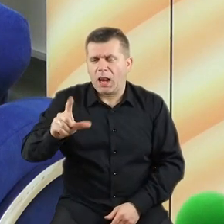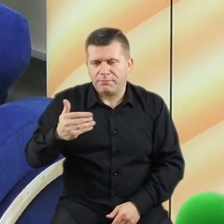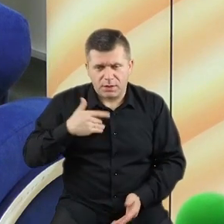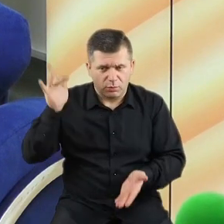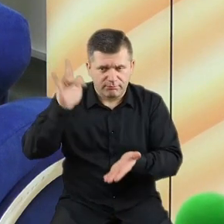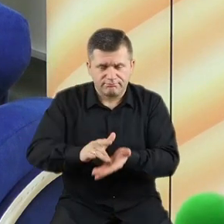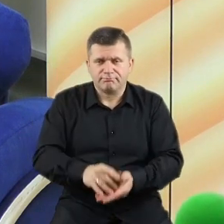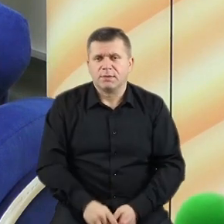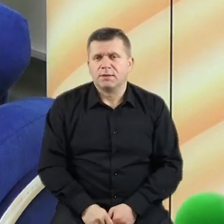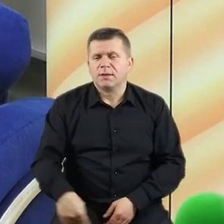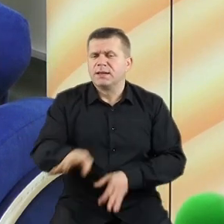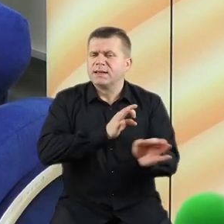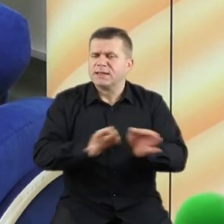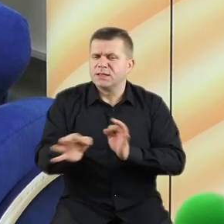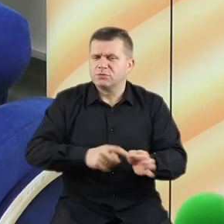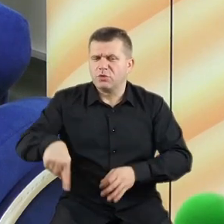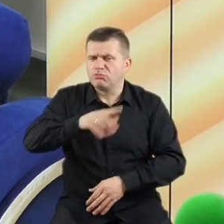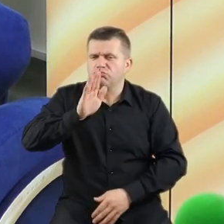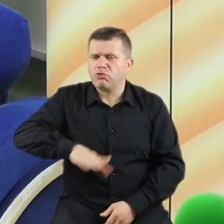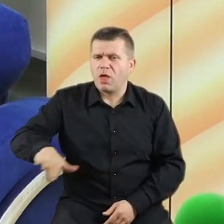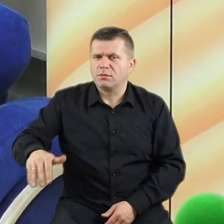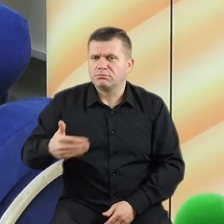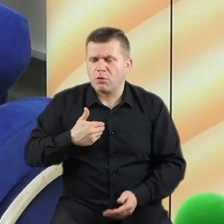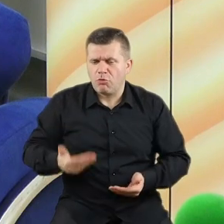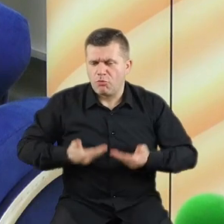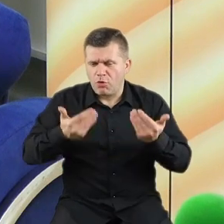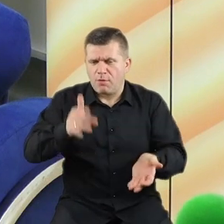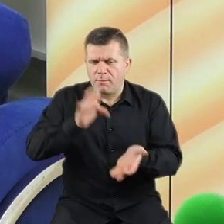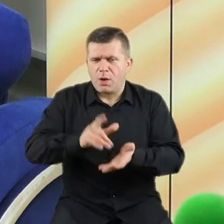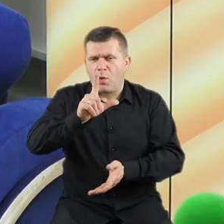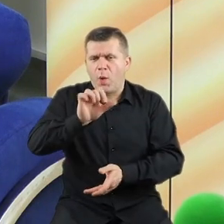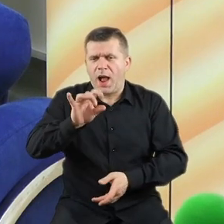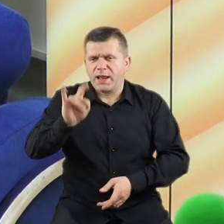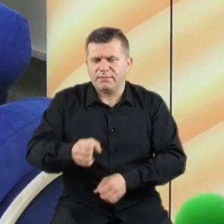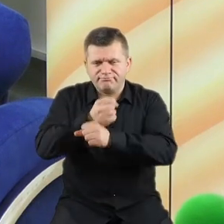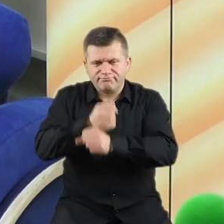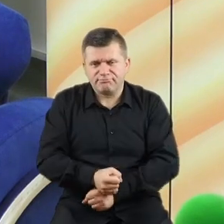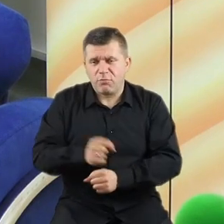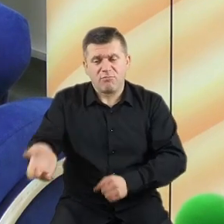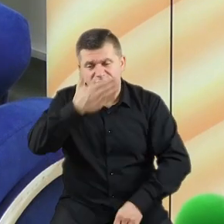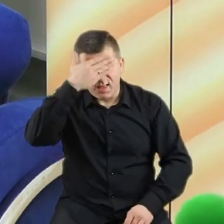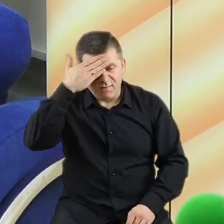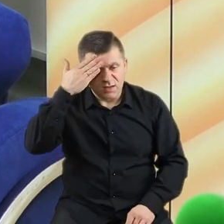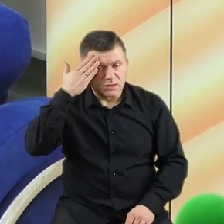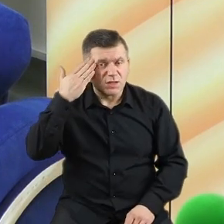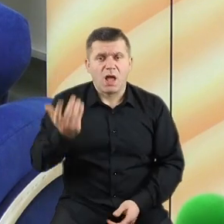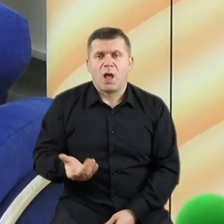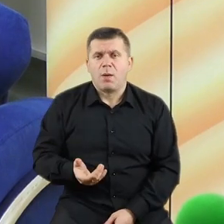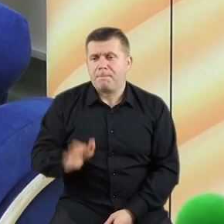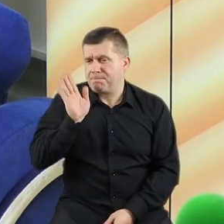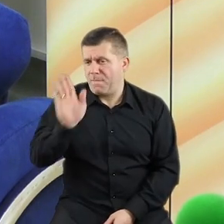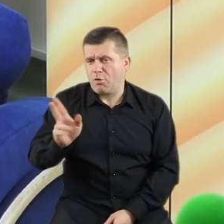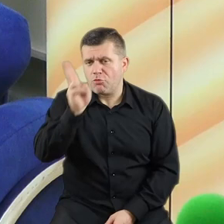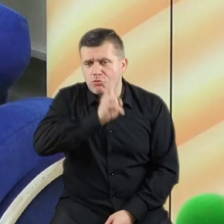jest, jednak historia tych dzieci, które rodziły się w łagrach, które nie wiedziały, że w ogóle na przykład